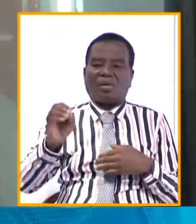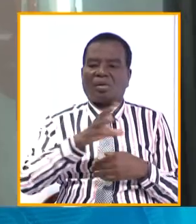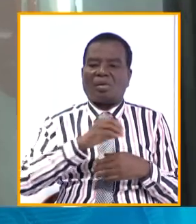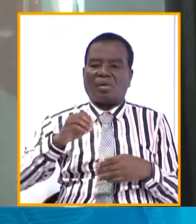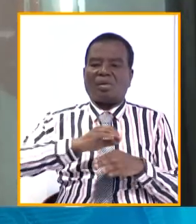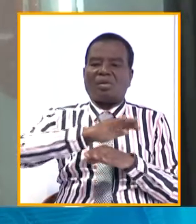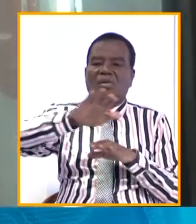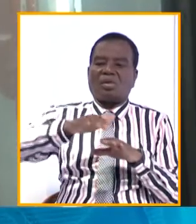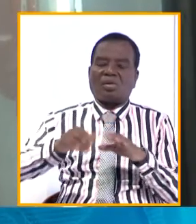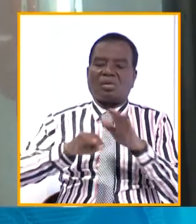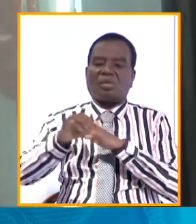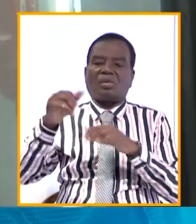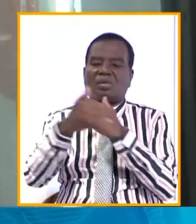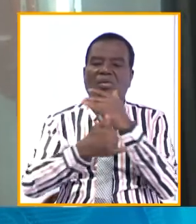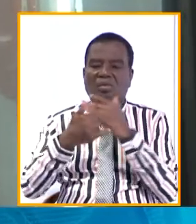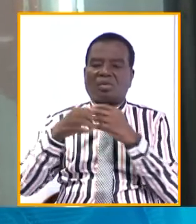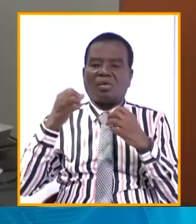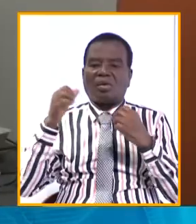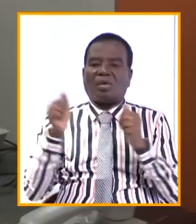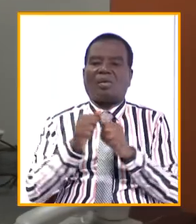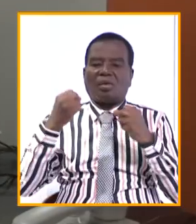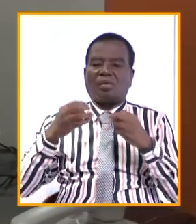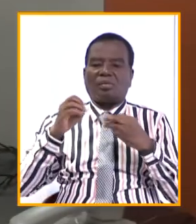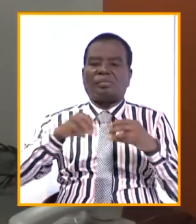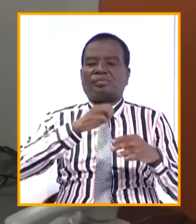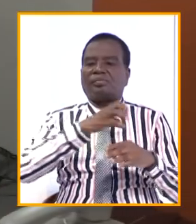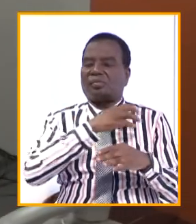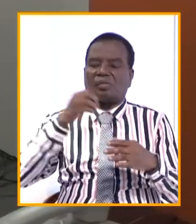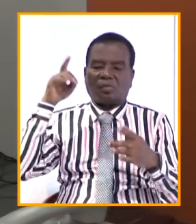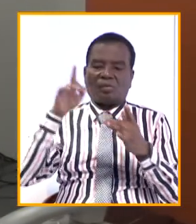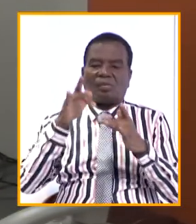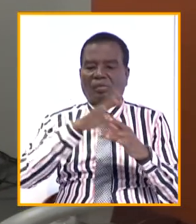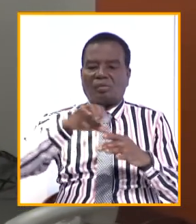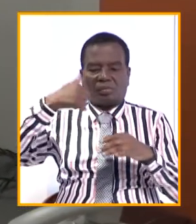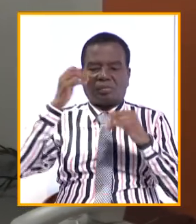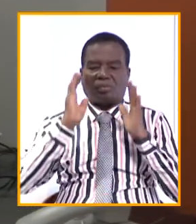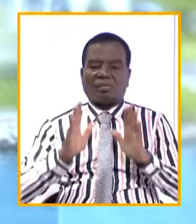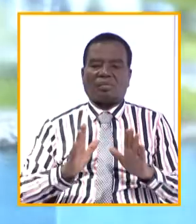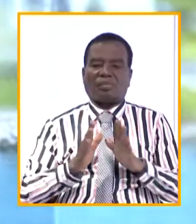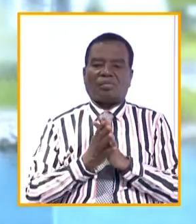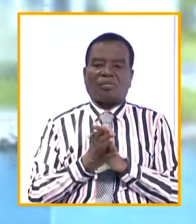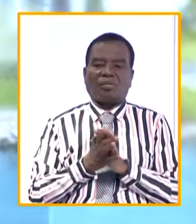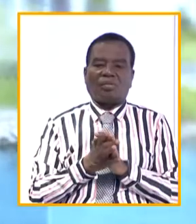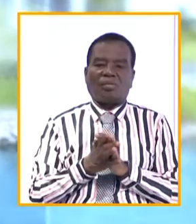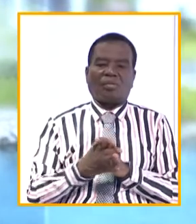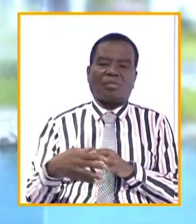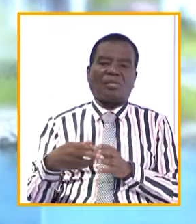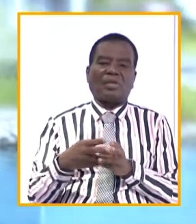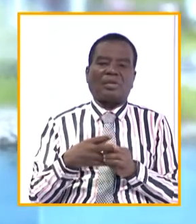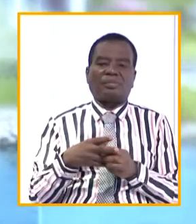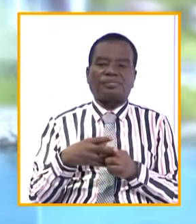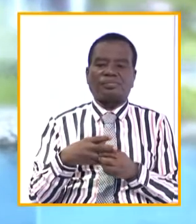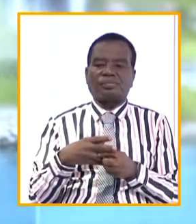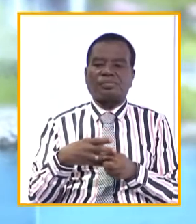également l'intérieur du pays avec plusieurs émissions itinérantes au contact des auditeurs. Reportage signé